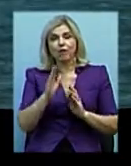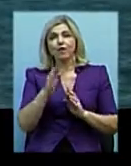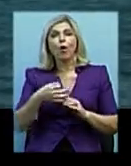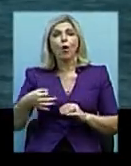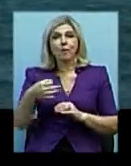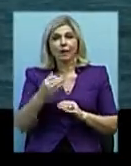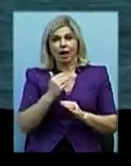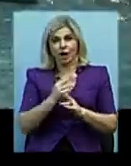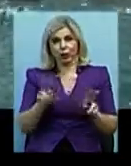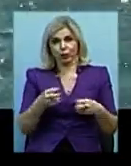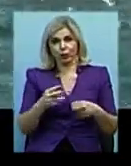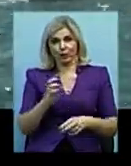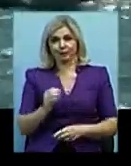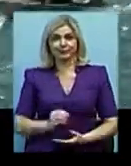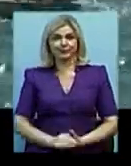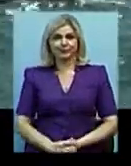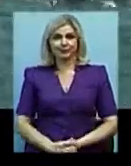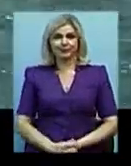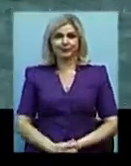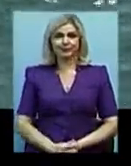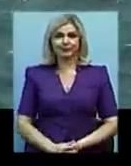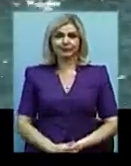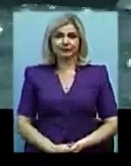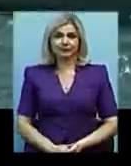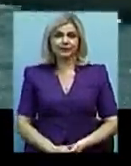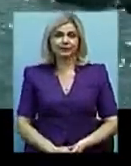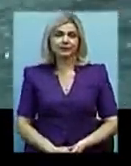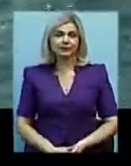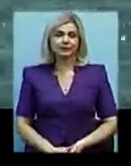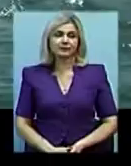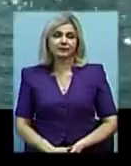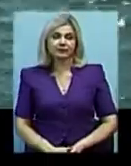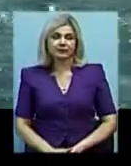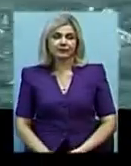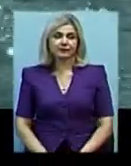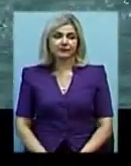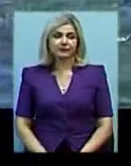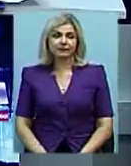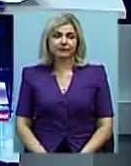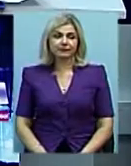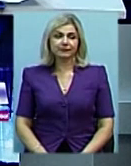обласному яхт-клубі. Вікторія Андрушків, Артем Белібов, телевізійні новини Миколаївщини.